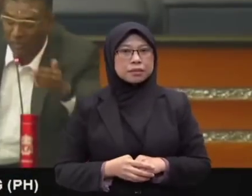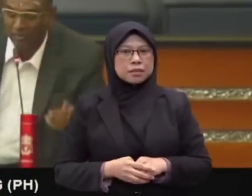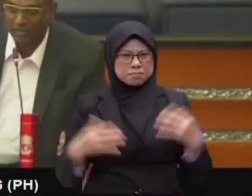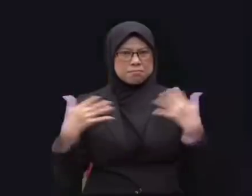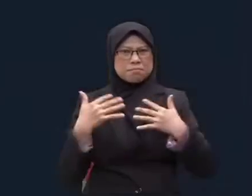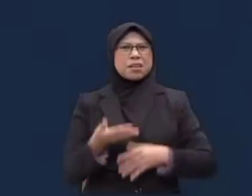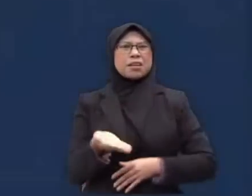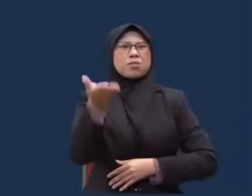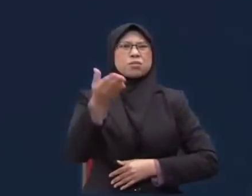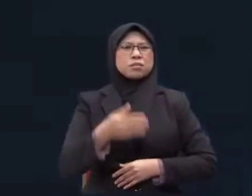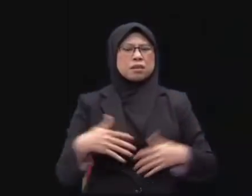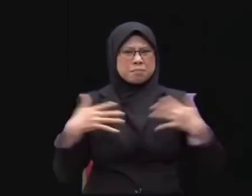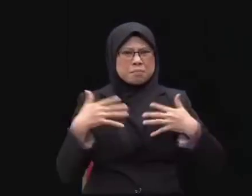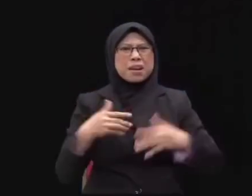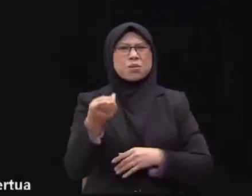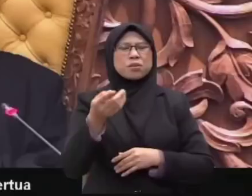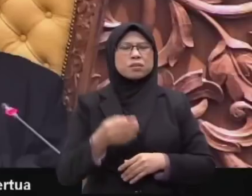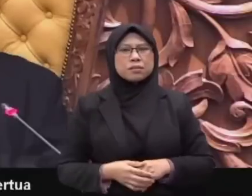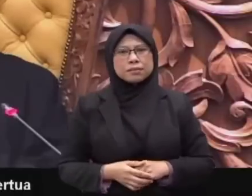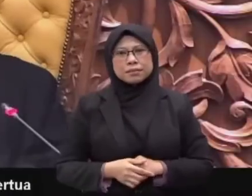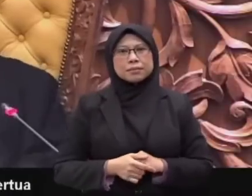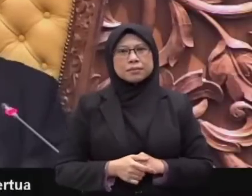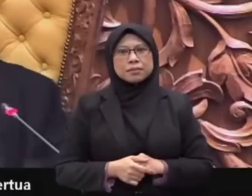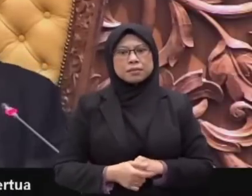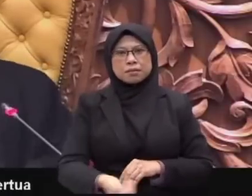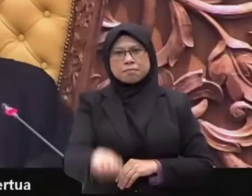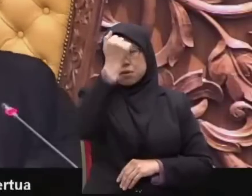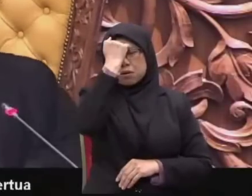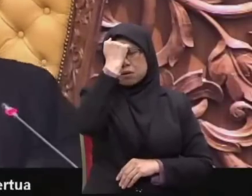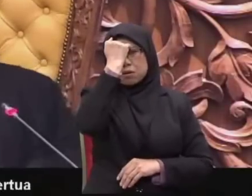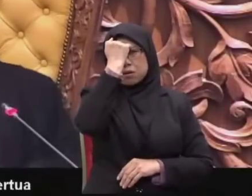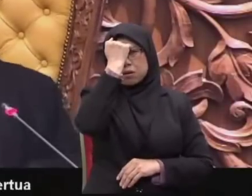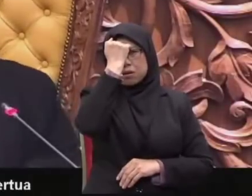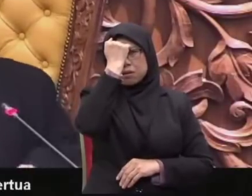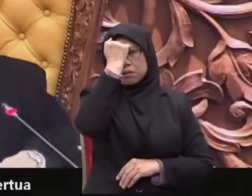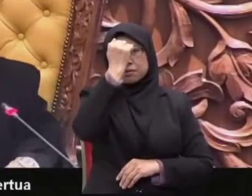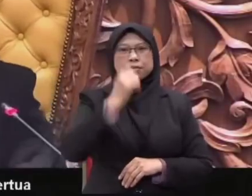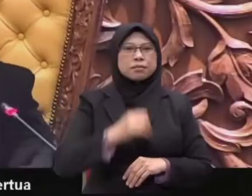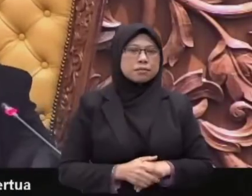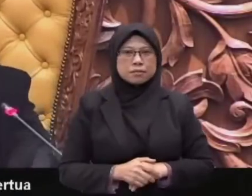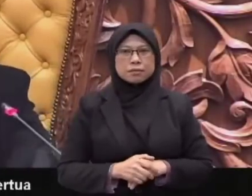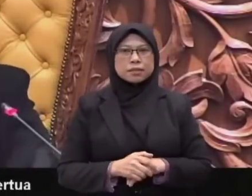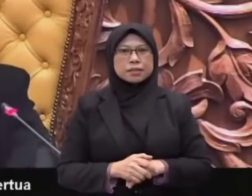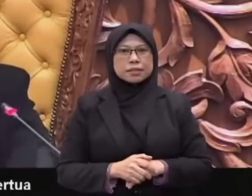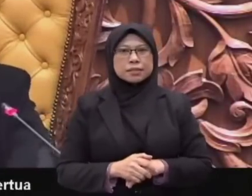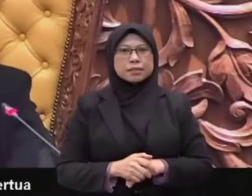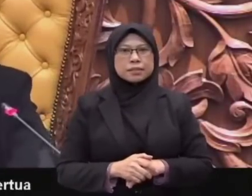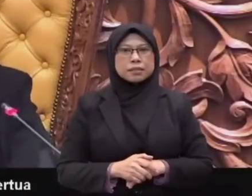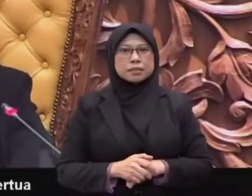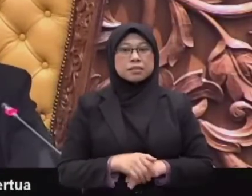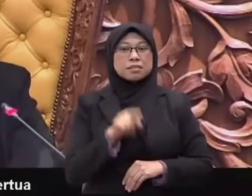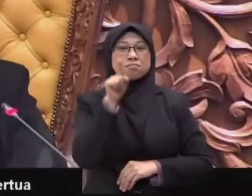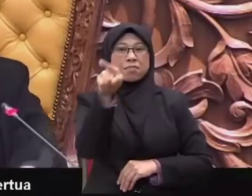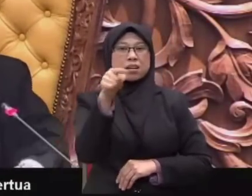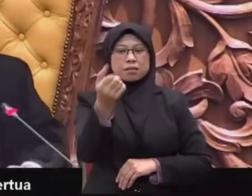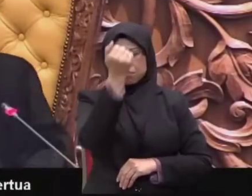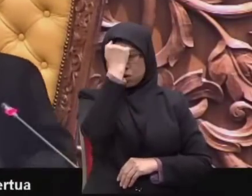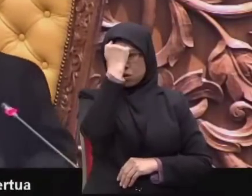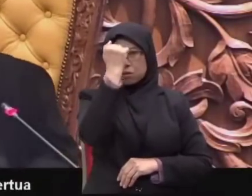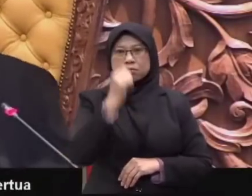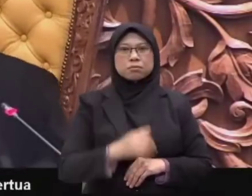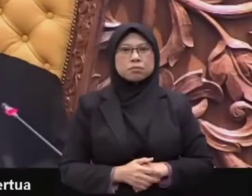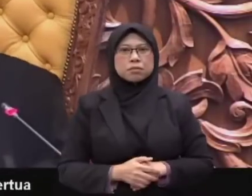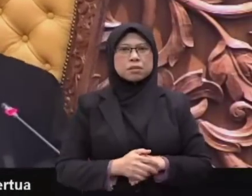Penakut, hampa penakut. Bodoh. Kalau berani bahas, awak seorang yang bodoh.